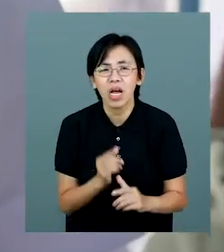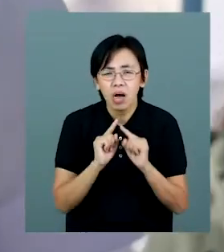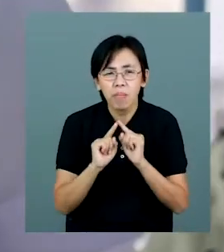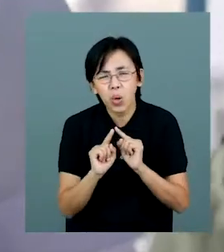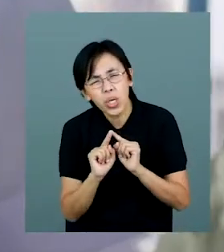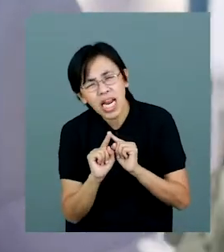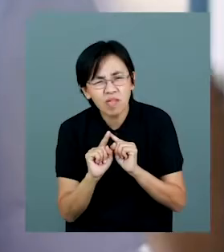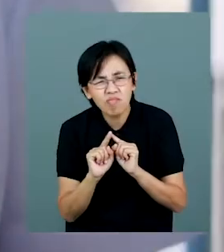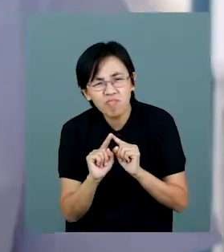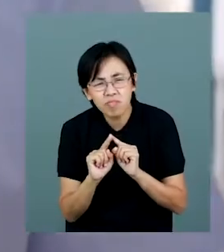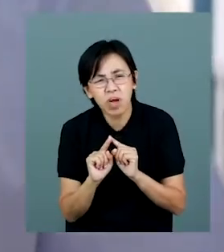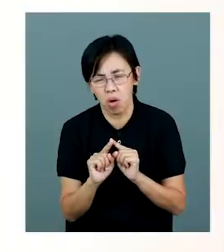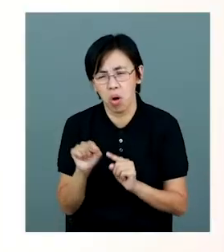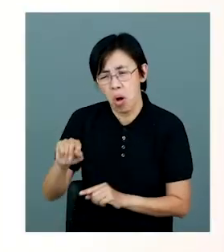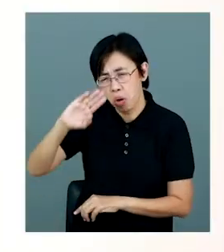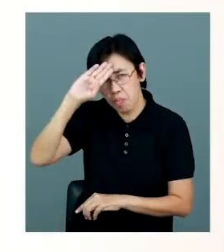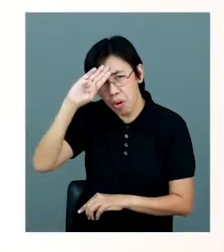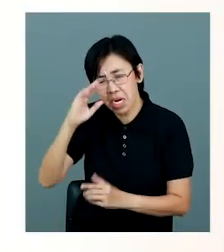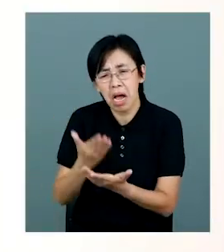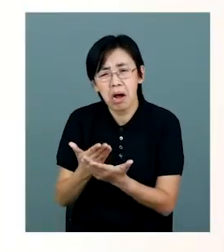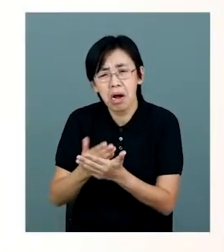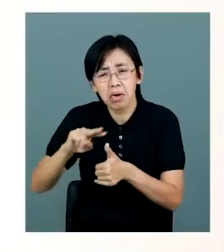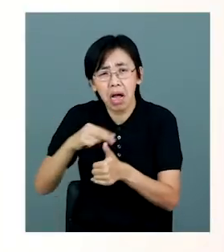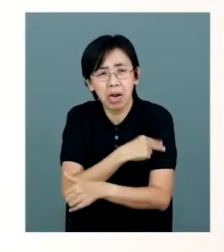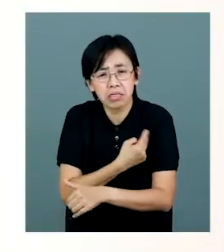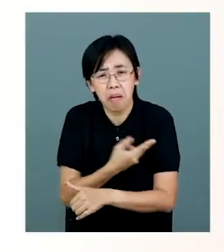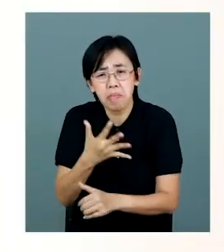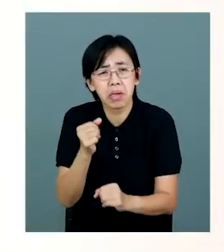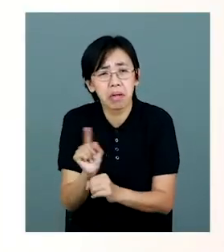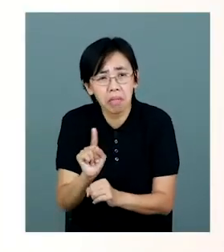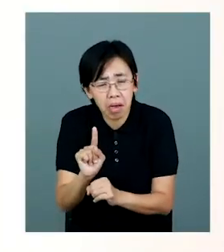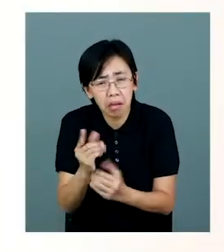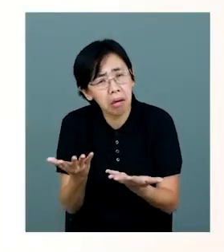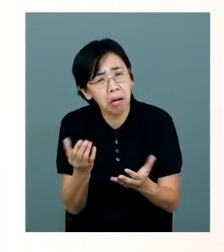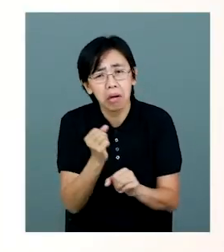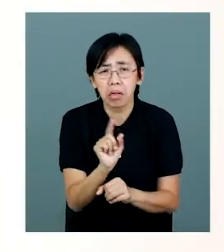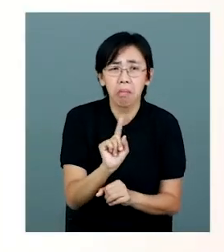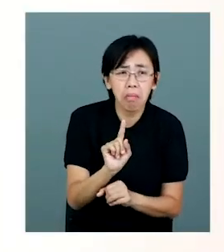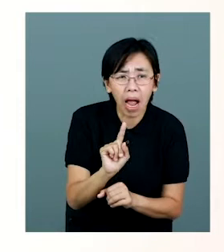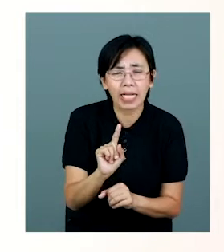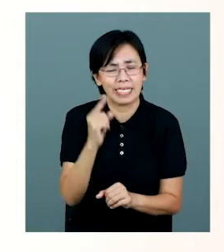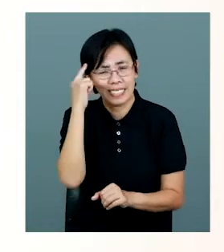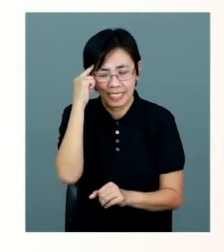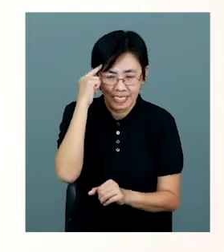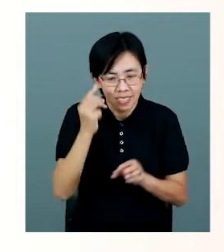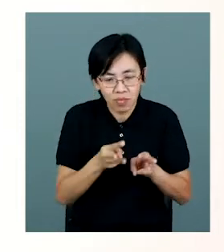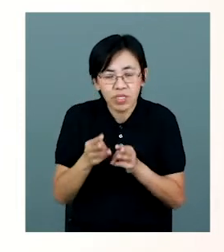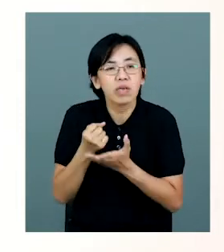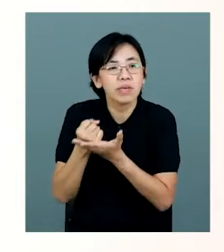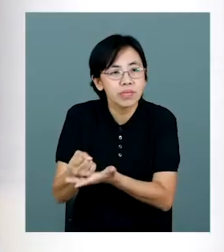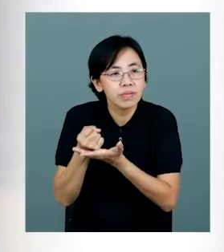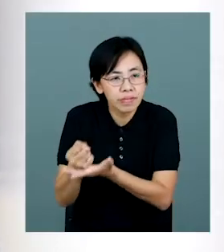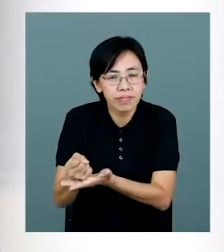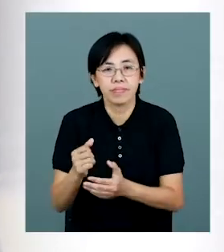จะคอยมาปรึกษาว่าพี่คนไข้เนี่ยถ้าเกิดเขาไม่มีเงินรักษาเนี่ยจะทำยังไงจะต้องทำแบบไหนเขาก็จะไปหาทางช่ว